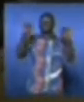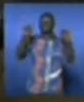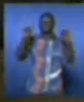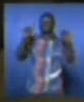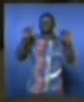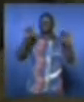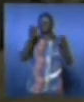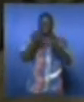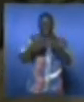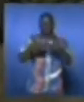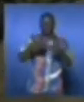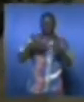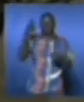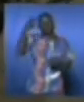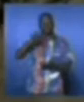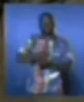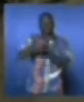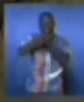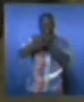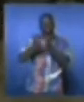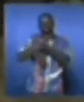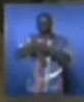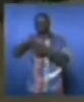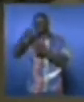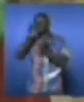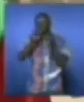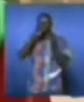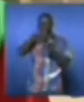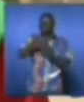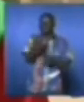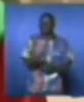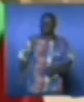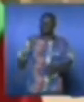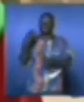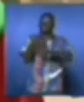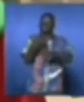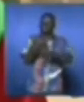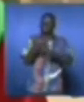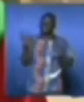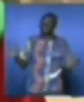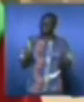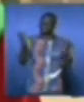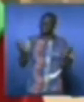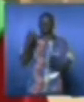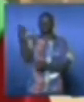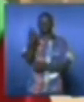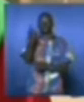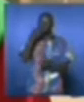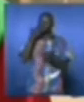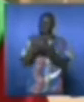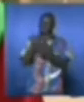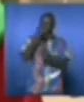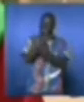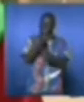vient pour nous aider à nous en sortir dans les matières les plus difficiles. Il nous encourage toujours de bien travailler et